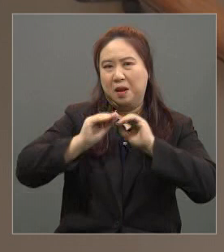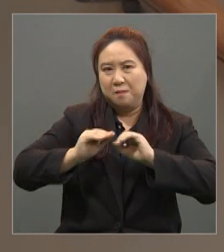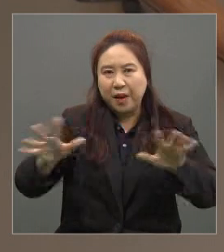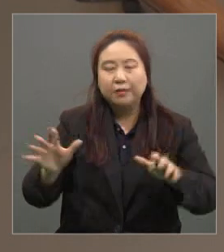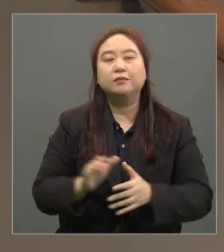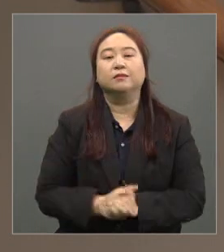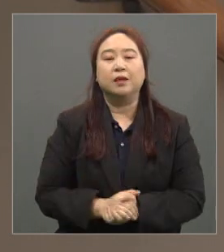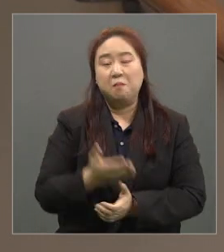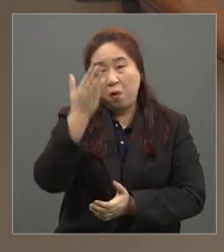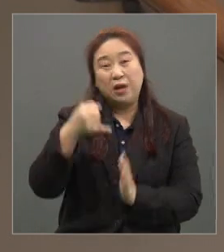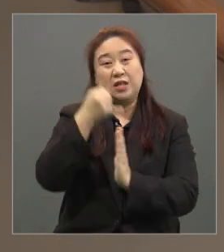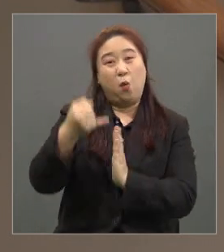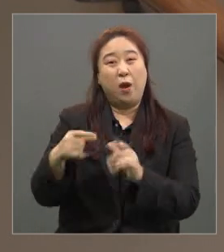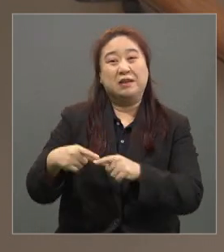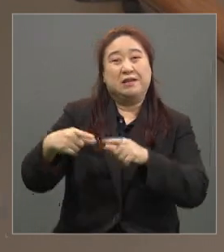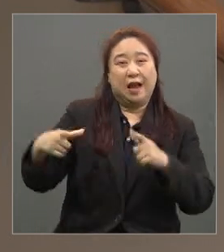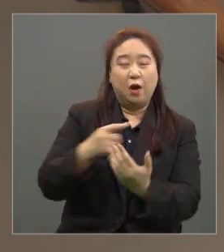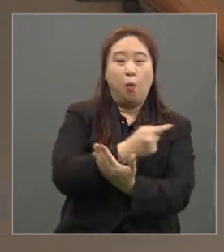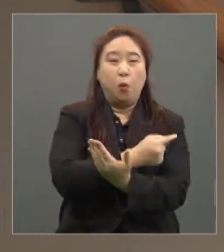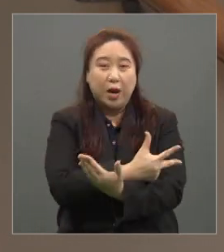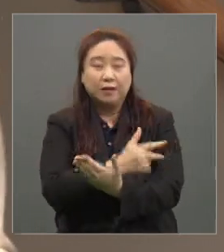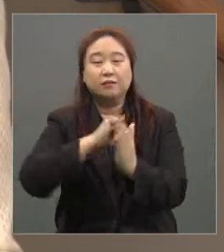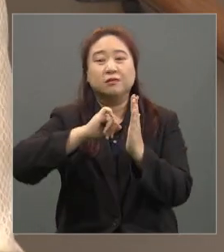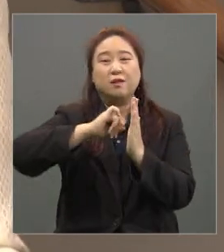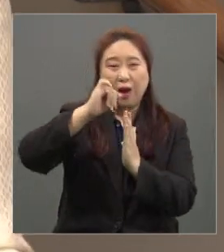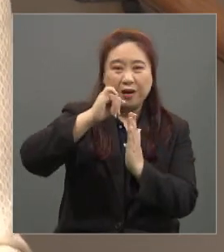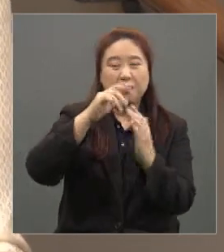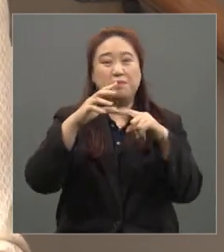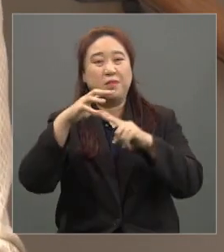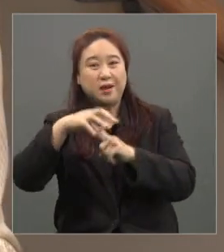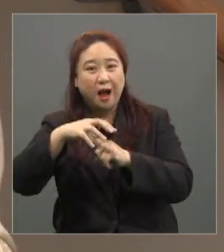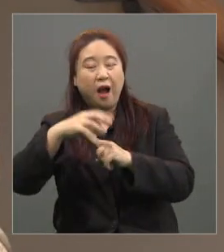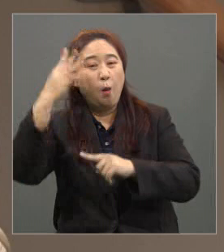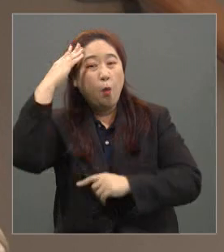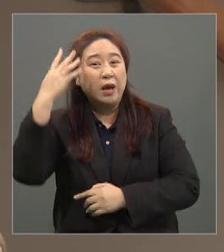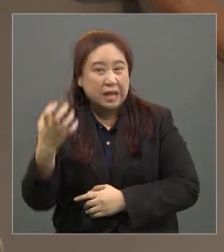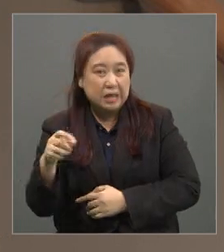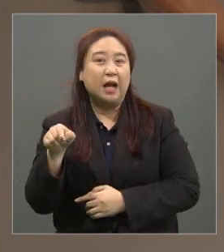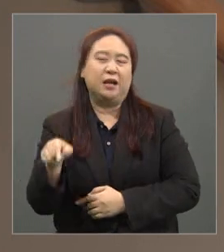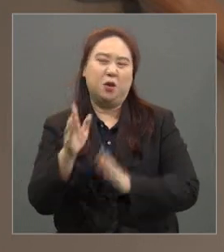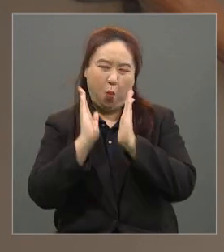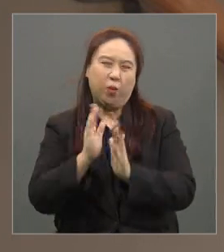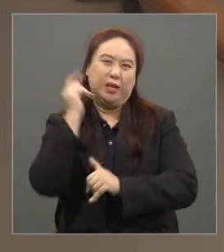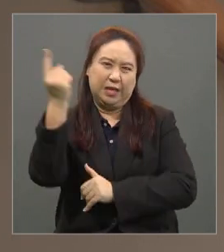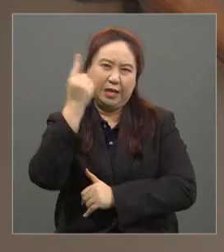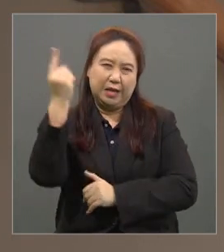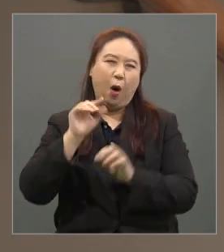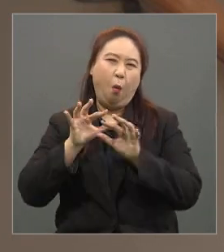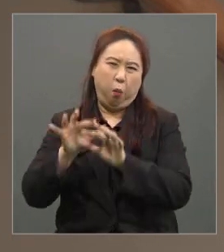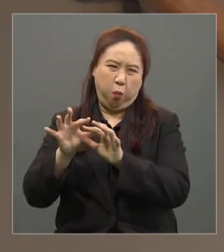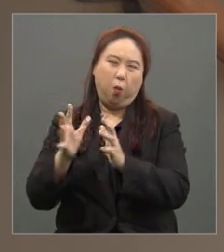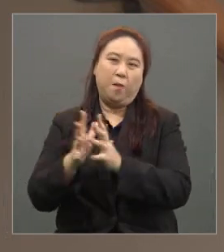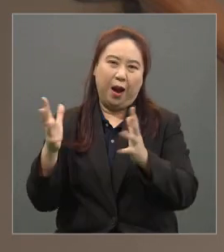เมืองใหญ่ๆไม่ว่าจะเป็นภูเก็ตหรือเชียงใหม่หรือว่าพัทยาหัวหินเก็เป็นเมืองที่มีได้รับการนิยมสูงอยู่แล้วเพราะฉะนั้นเมืองเหล่านี้ก็ได้